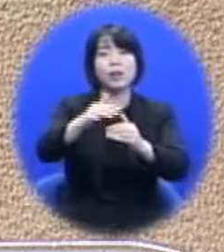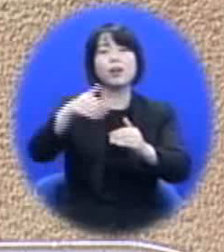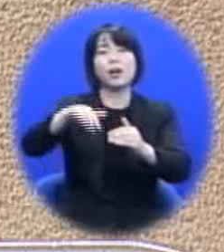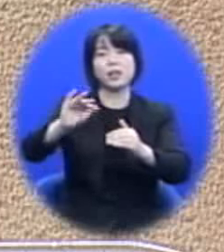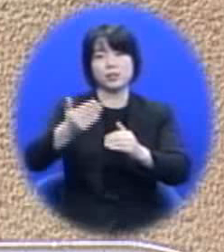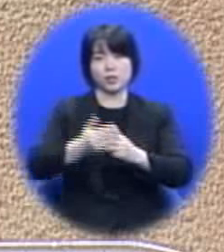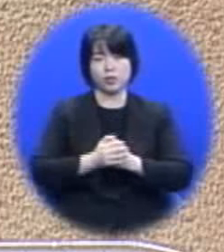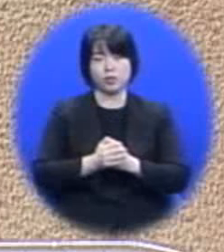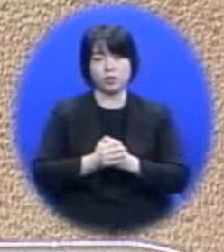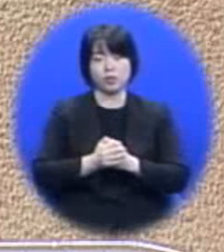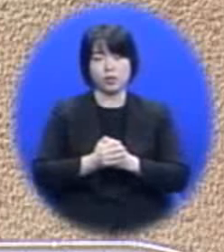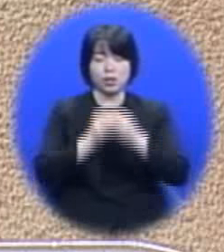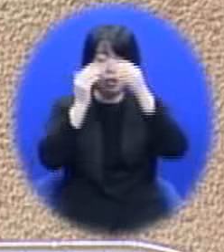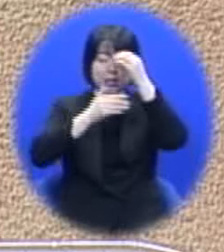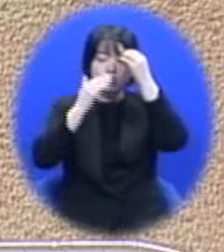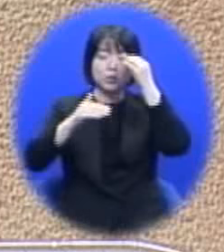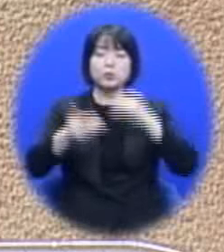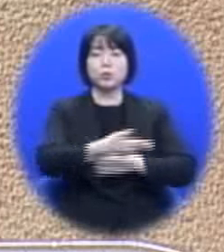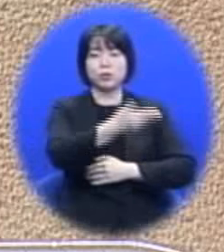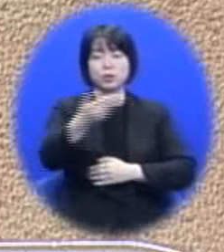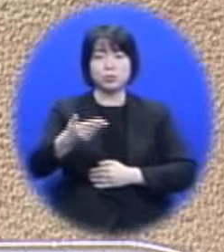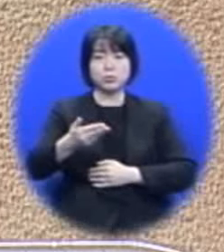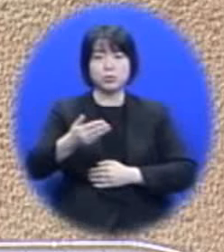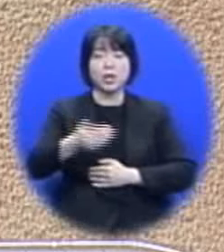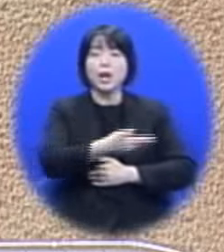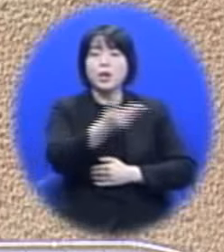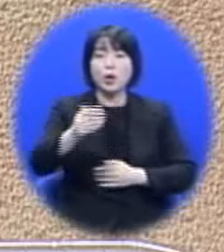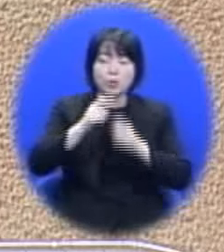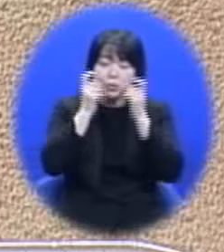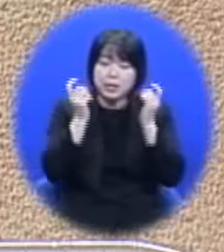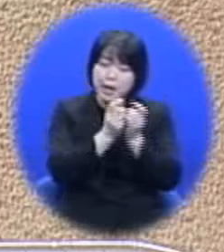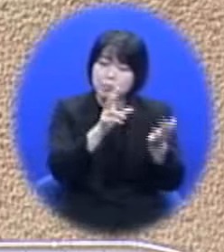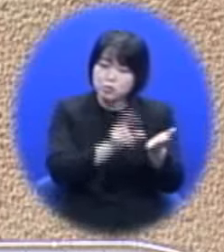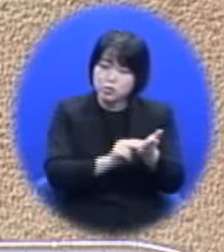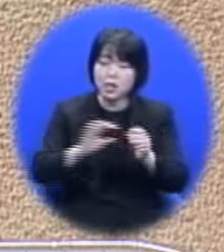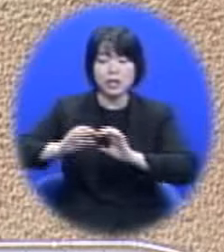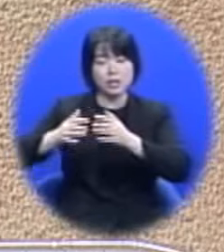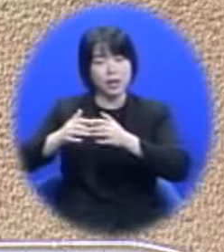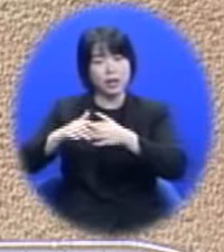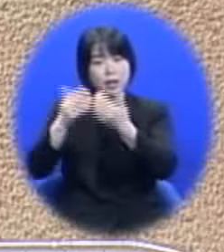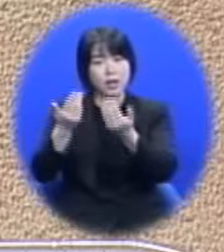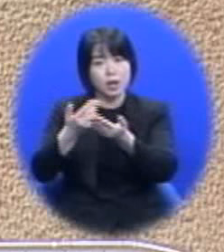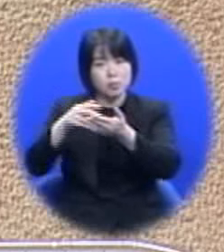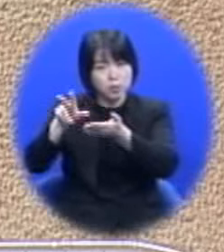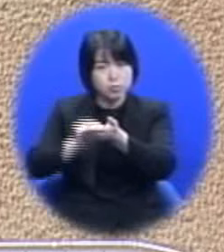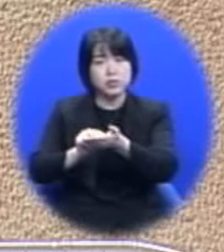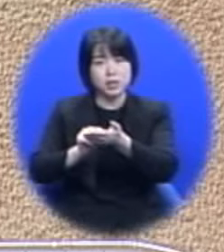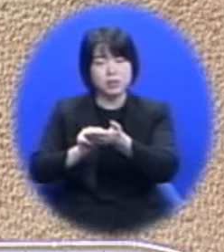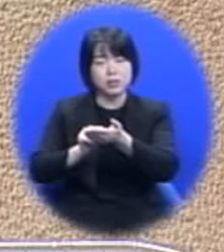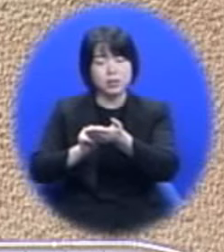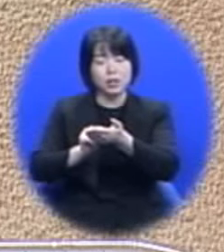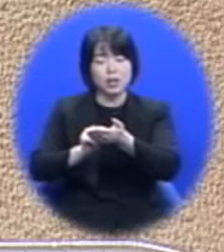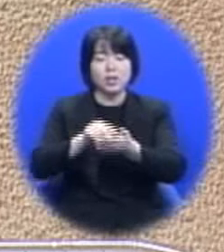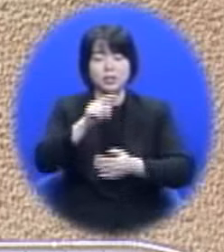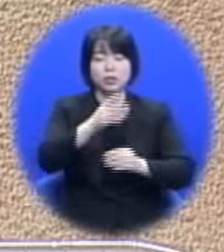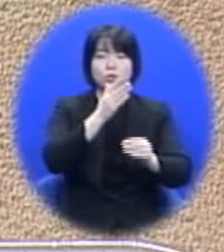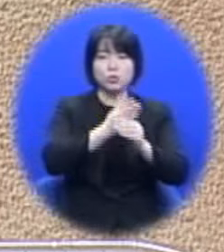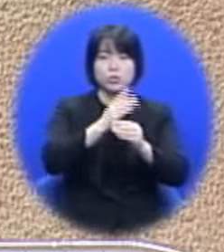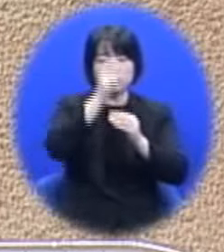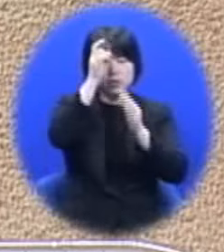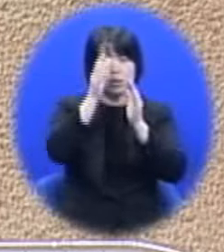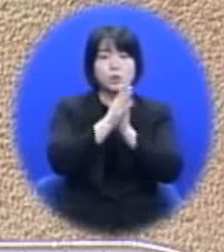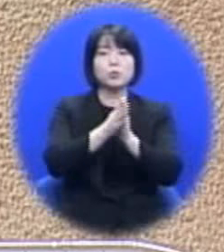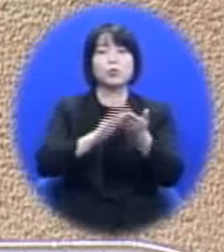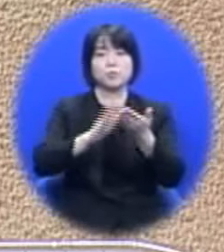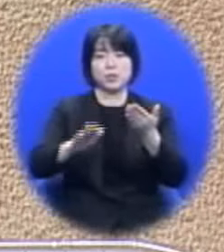성도 여러분, 여러분의 개인 문제든 나라를 위한 문제든 답은 기도 중에 얻어야 돼요. 주님은